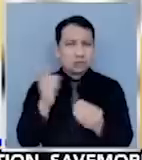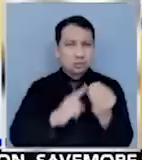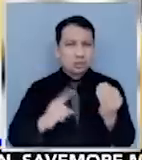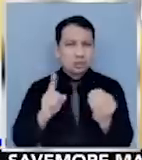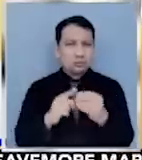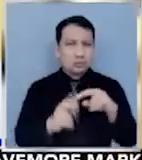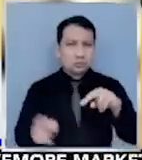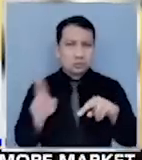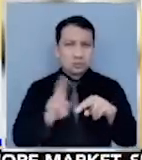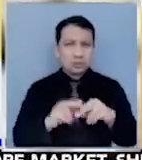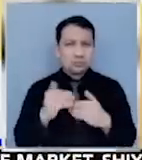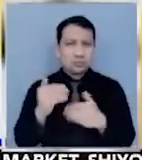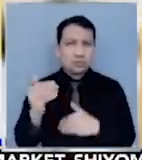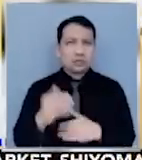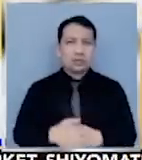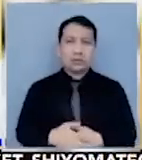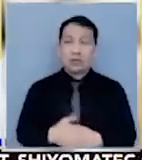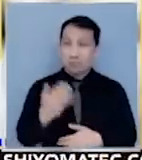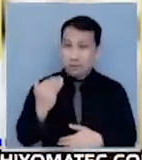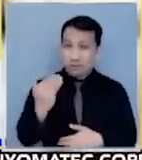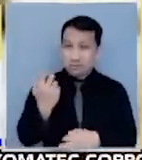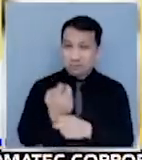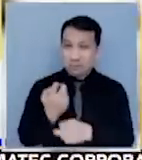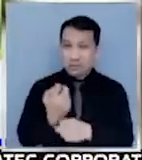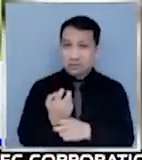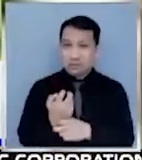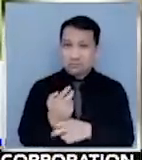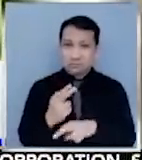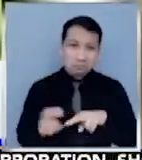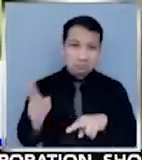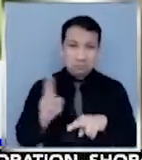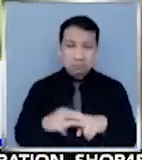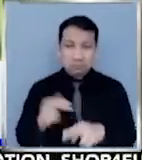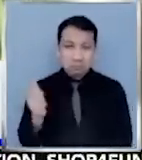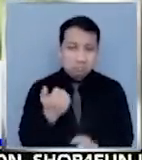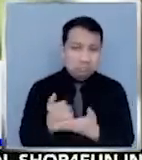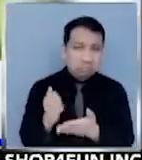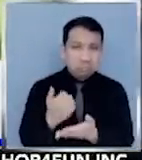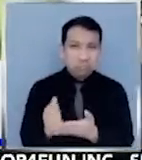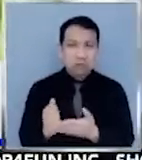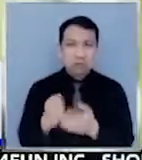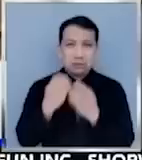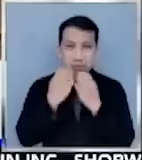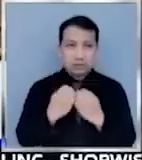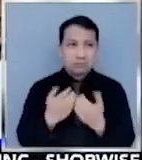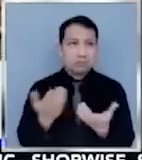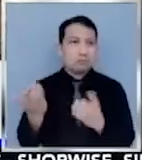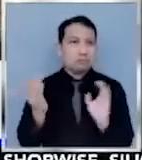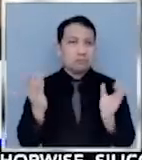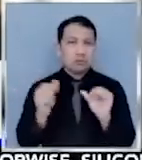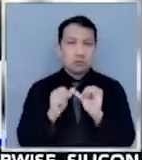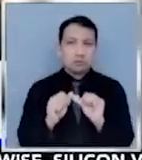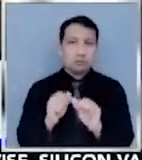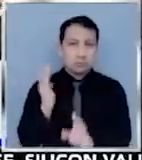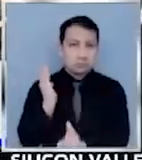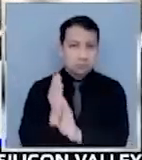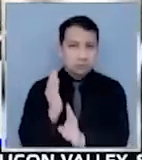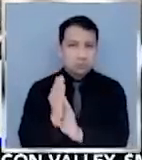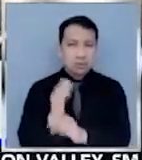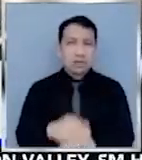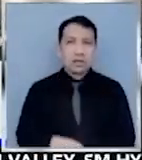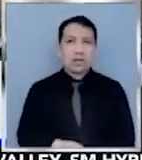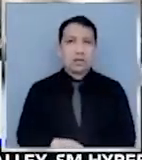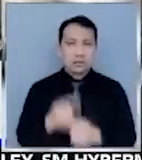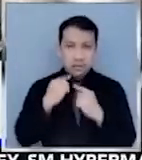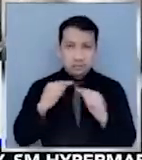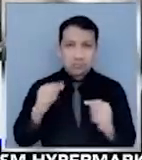ito. Mahirap na yan kasi pang dadagdag na naman yan sa gastos. Mas cheaper pa rin i-compare doon sa bus. Diringgin din sa public hearing ang